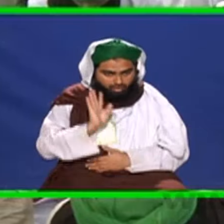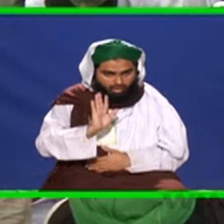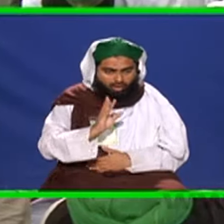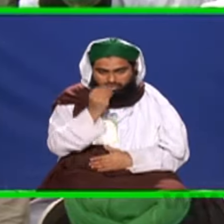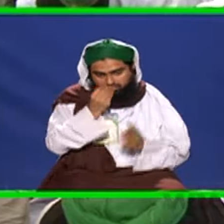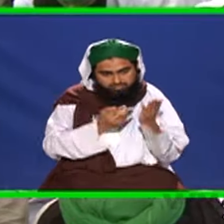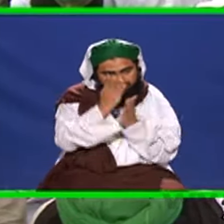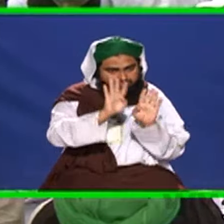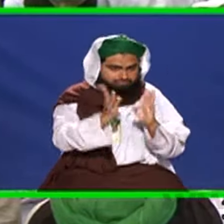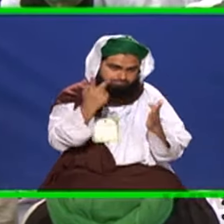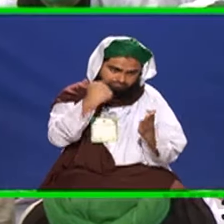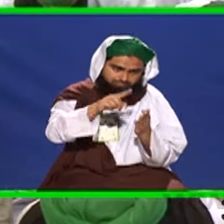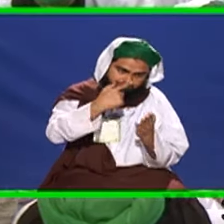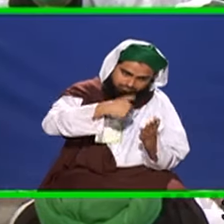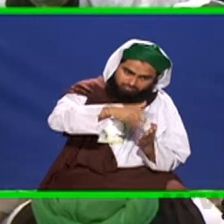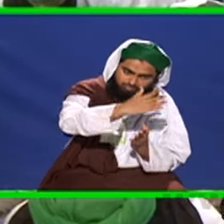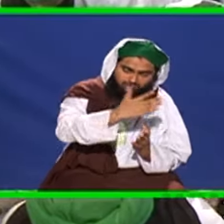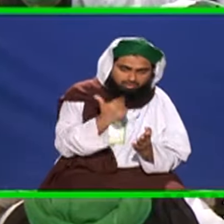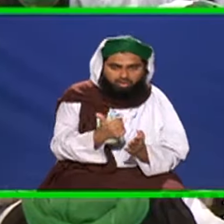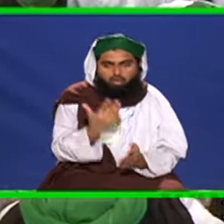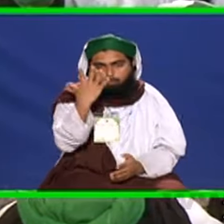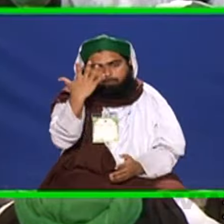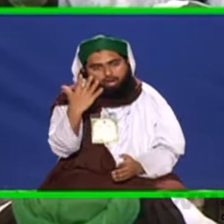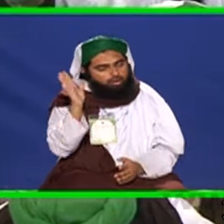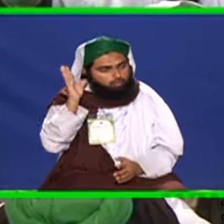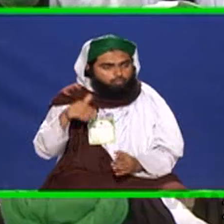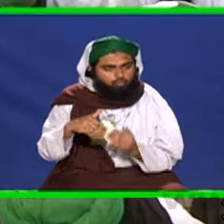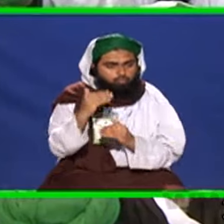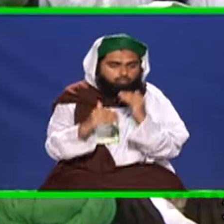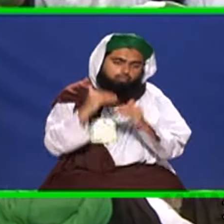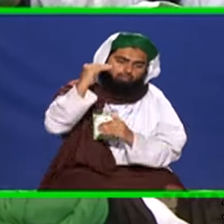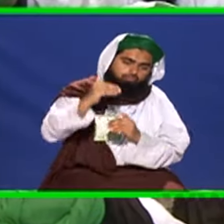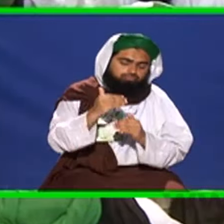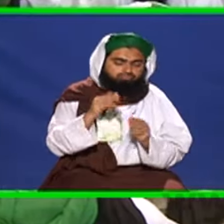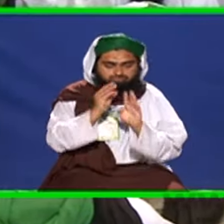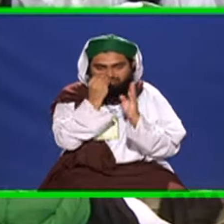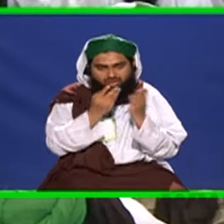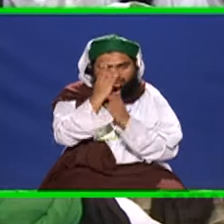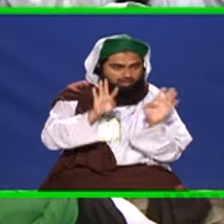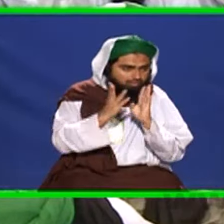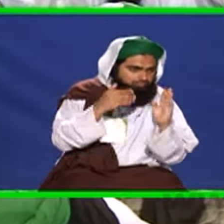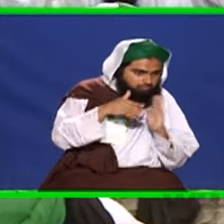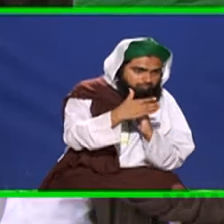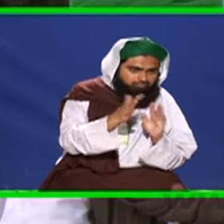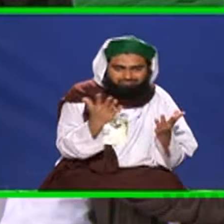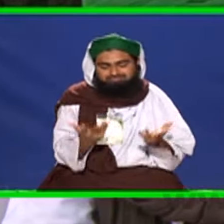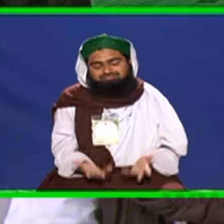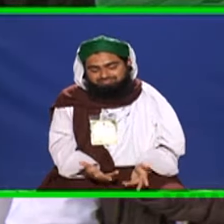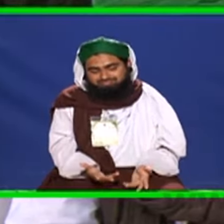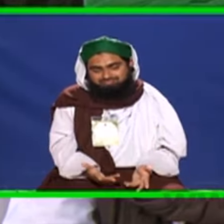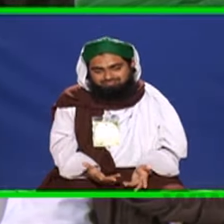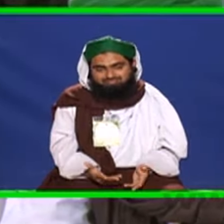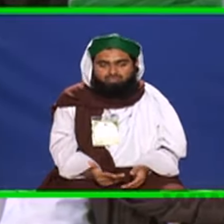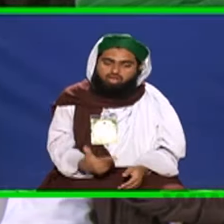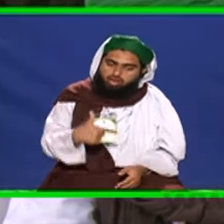4 بندہ نے 5 بندہ نے ہو گئے تو جنت کا دروازہ نہیں کھل سکے گا. تو 7 بار یا باری